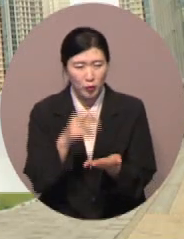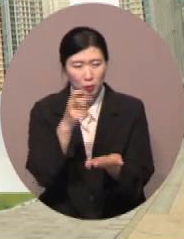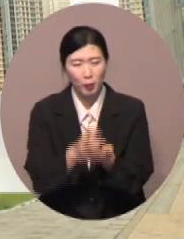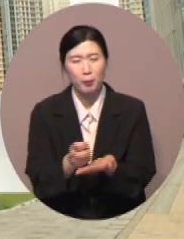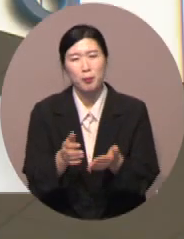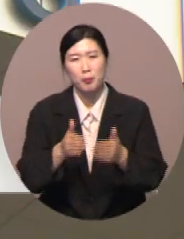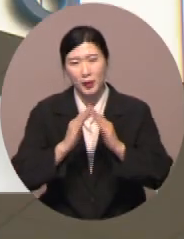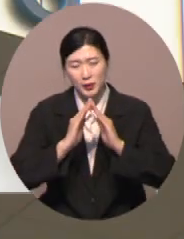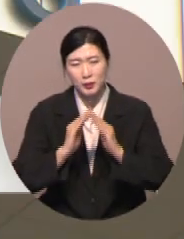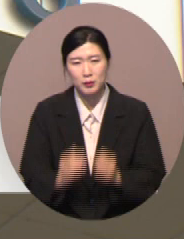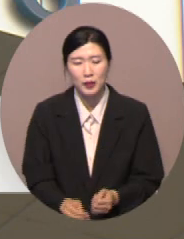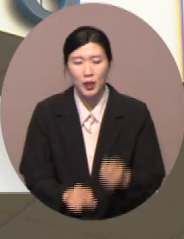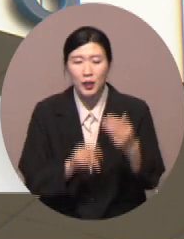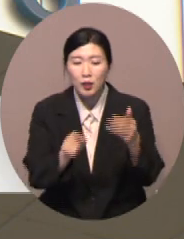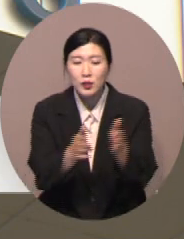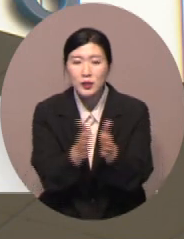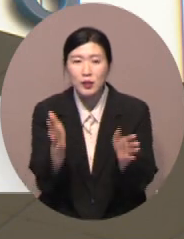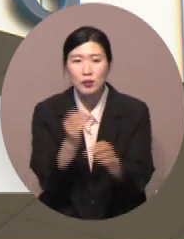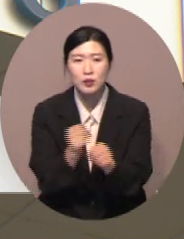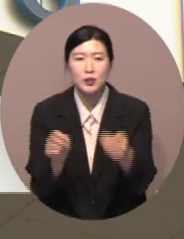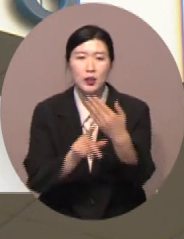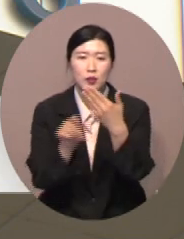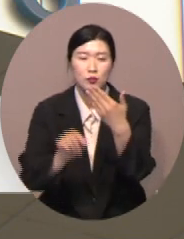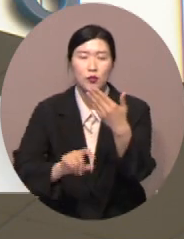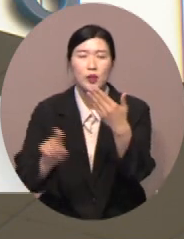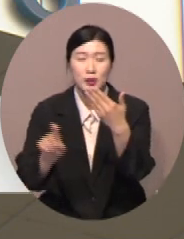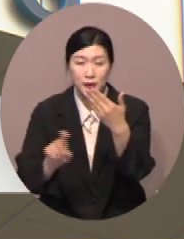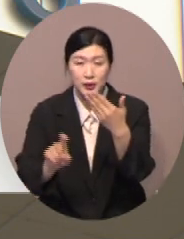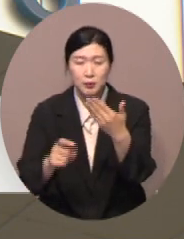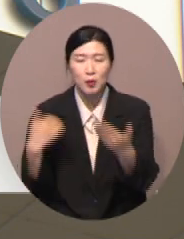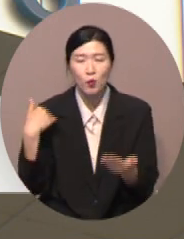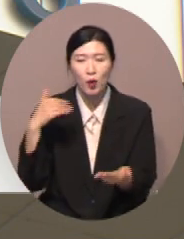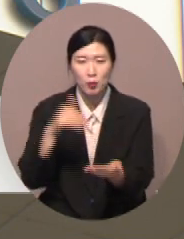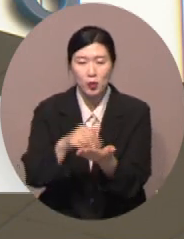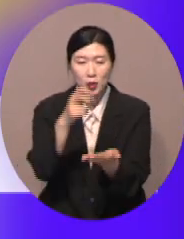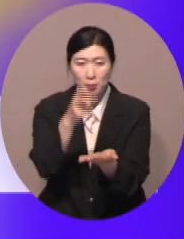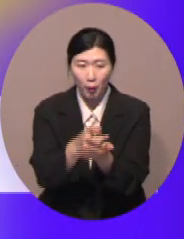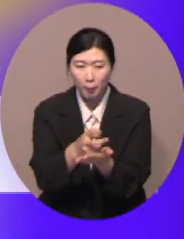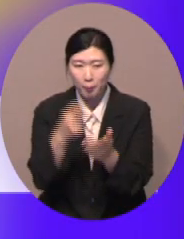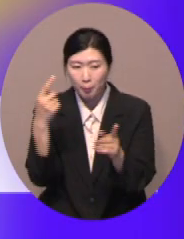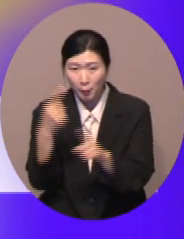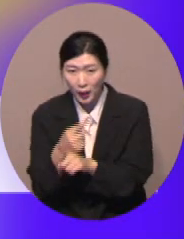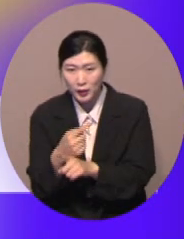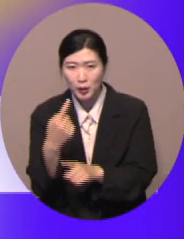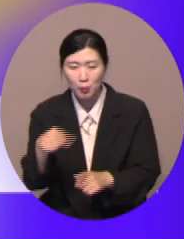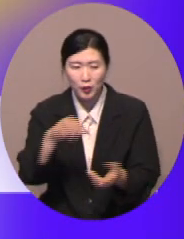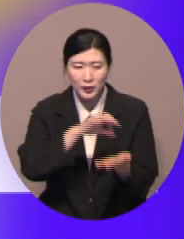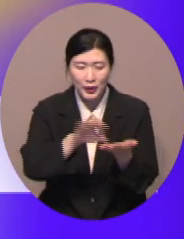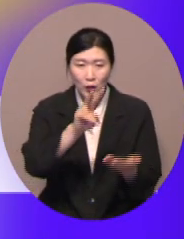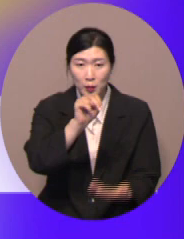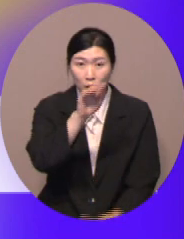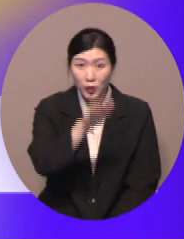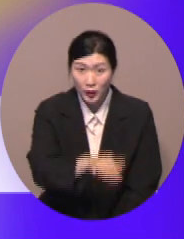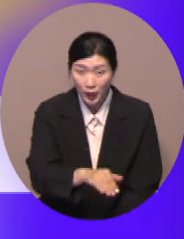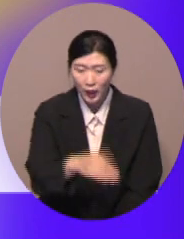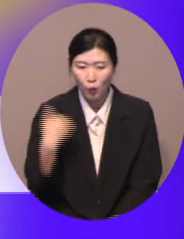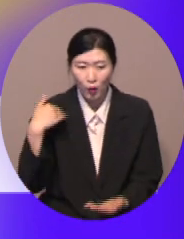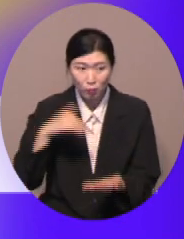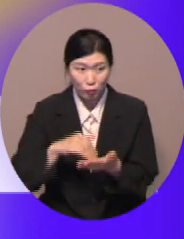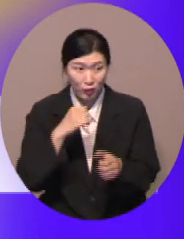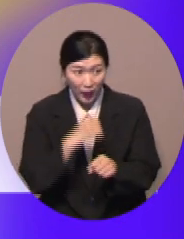마련했습니다시는 다음 달 10일 시행되는 이응 패스의 환불 절차를 개선해 2만 원 미만의 사용자가 환불을